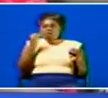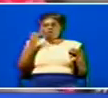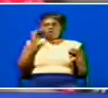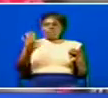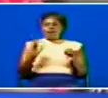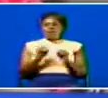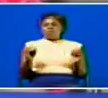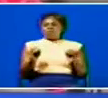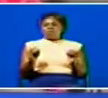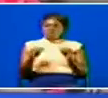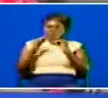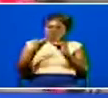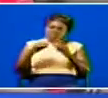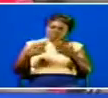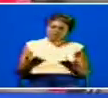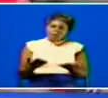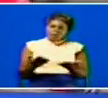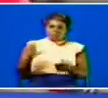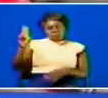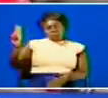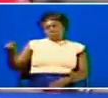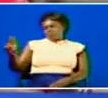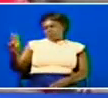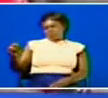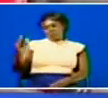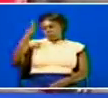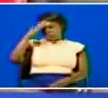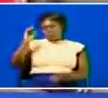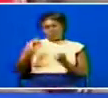Alafu tajua kweli kufundisha watoto? Hapana. Ajui.